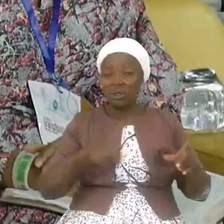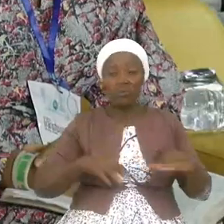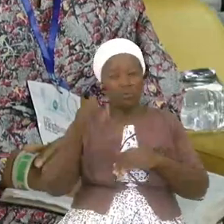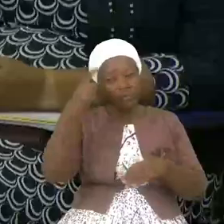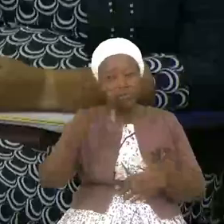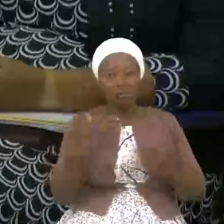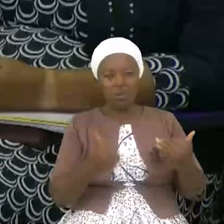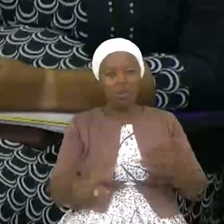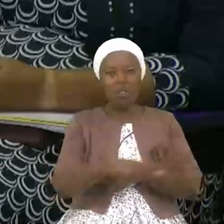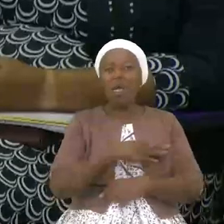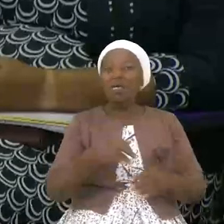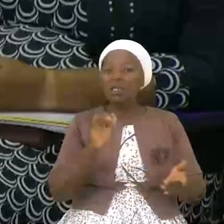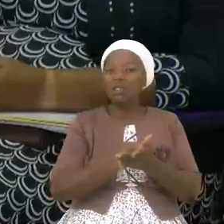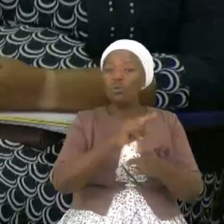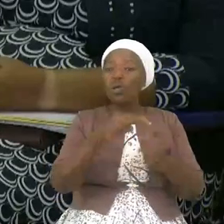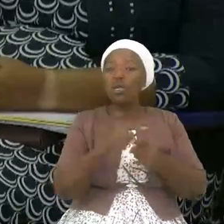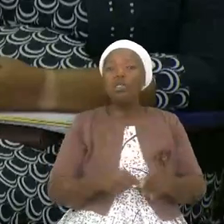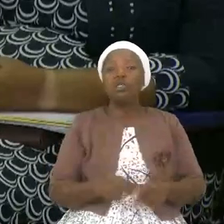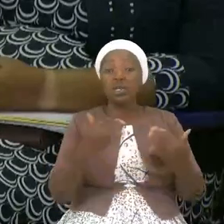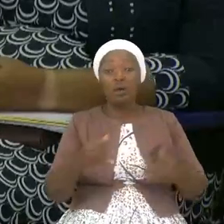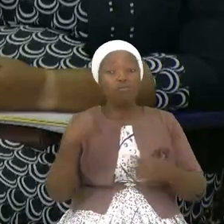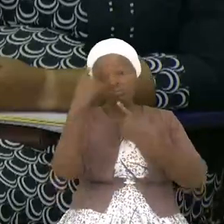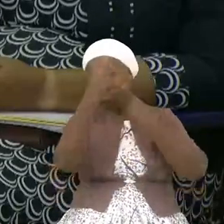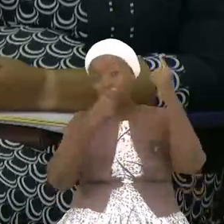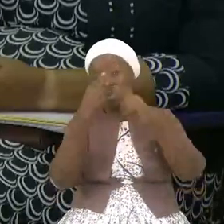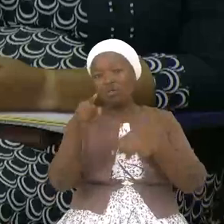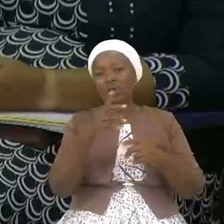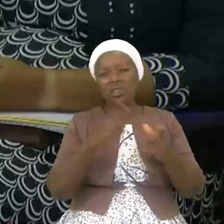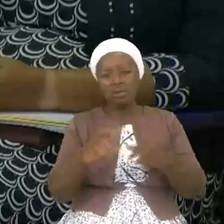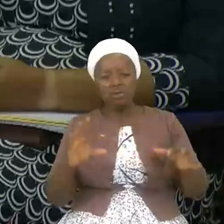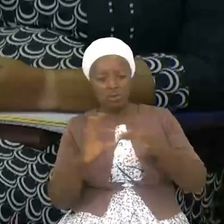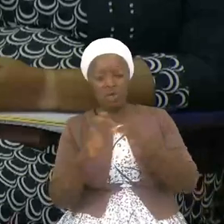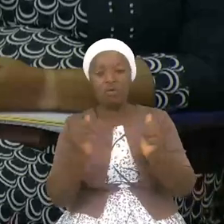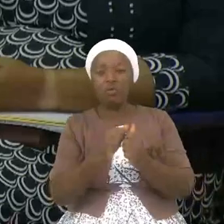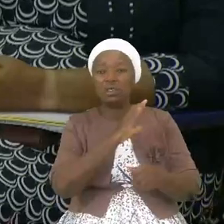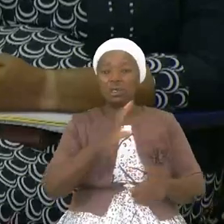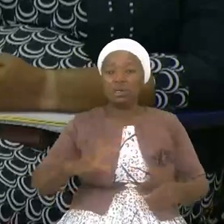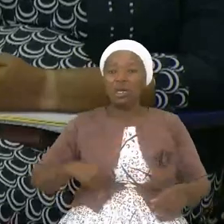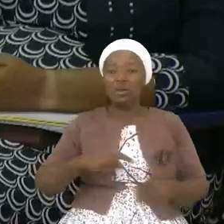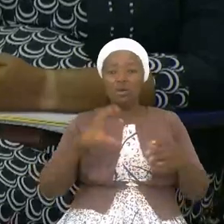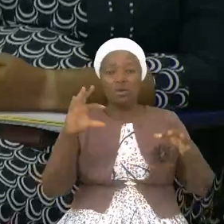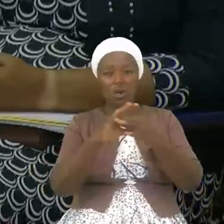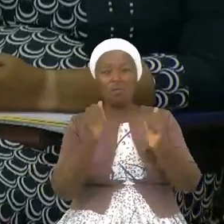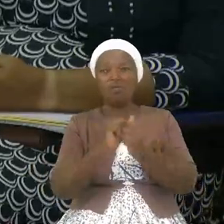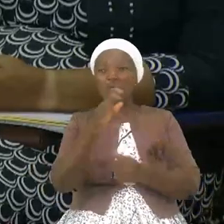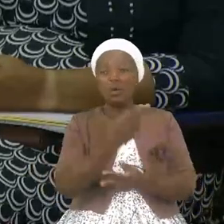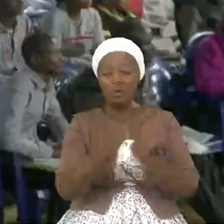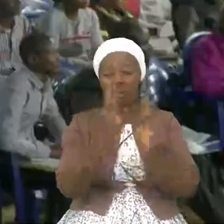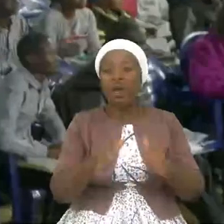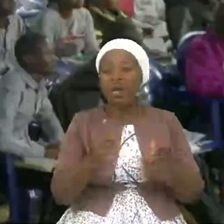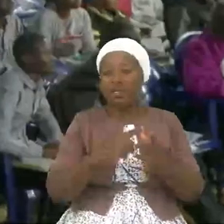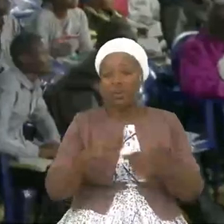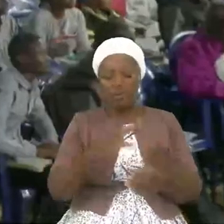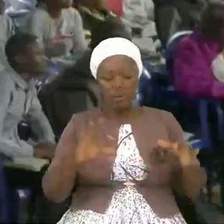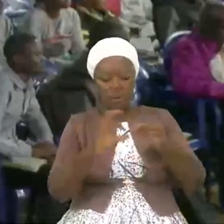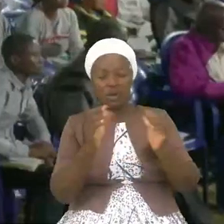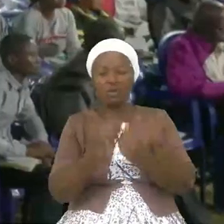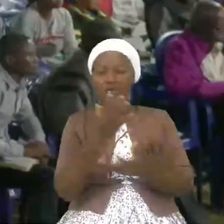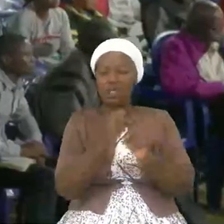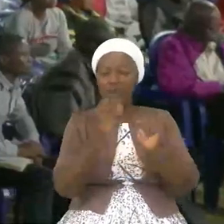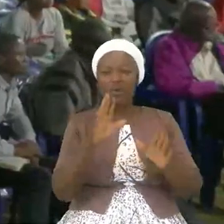aujourd'hui. Lorsqu'il te pèse et tu te connectes à Christ, et tu te connectes à ton Rédempteur, tu te connectes